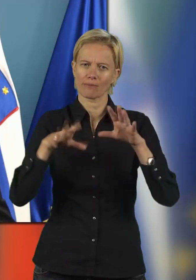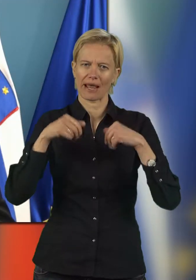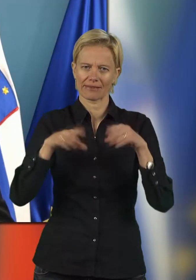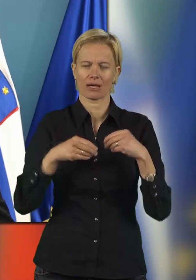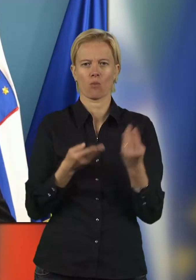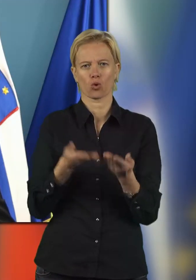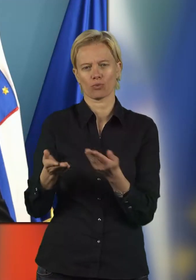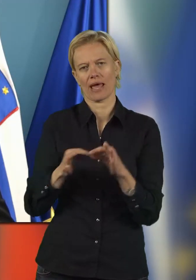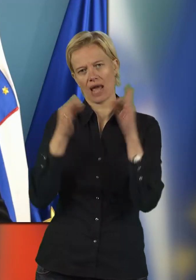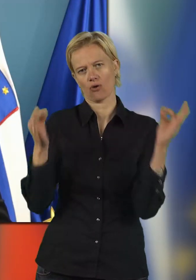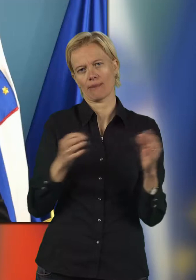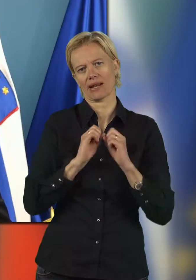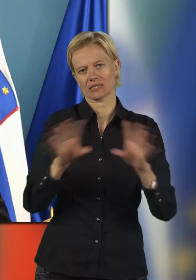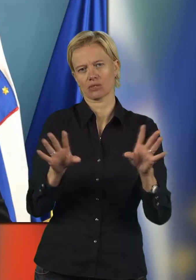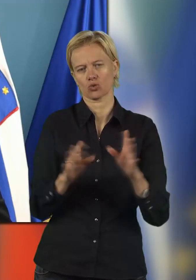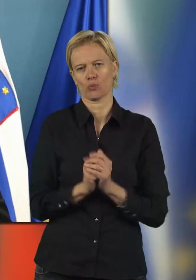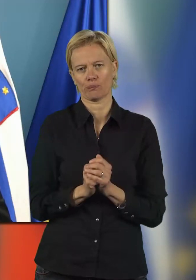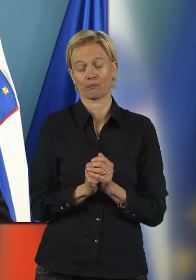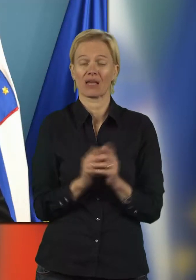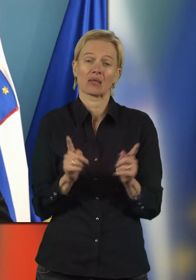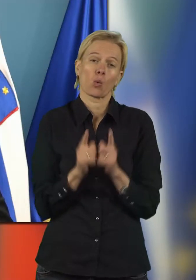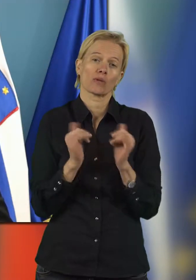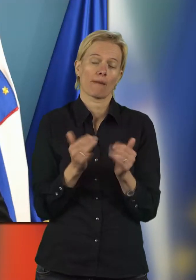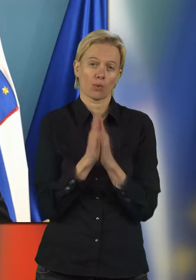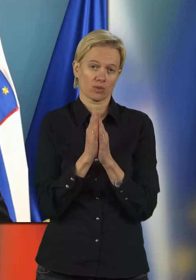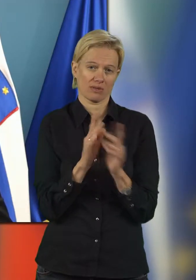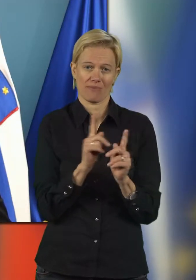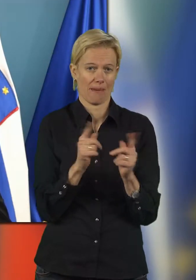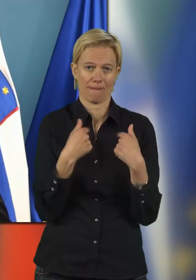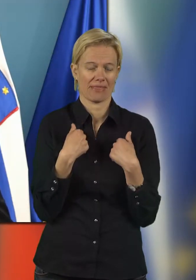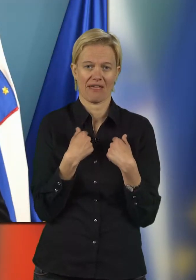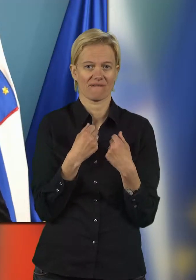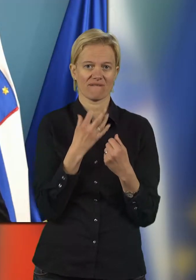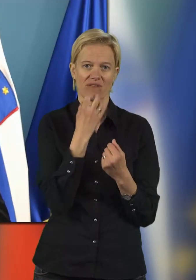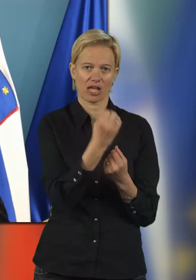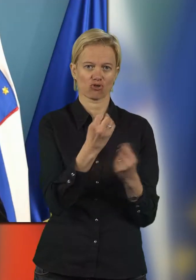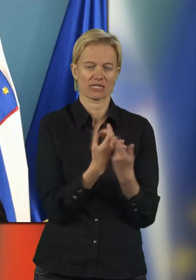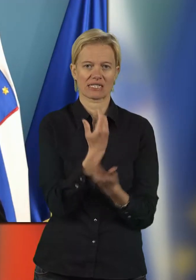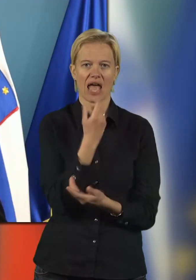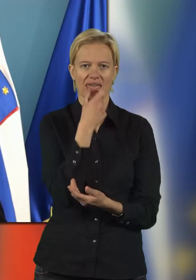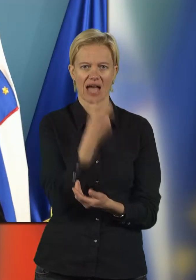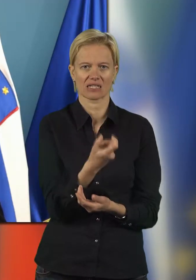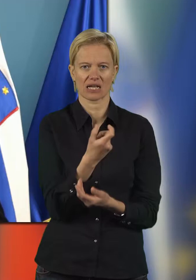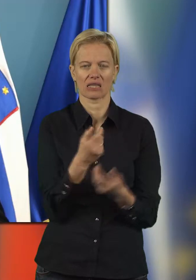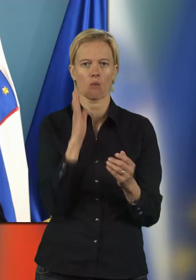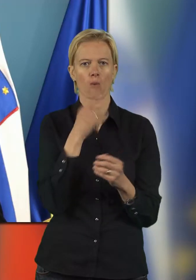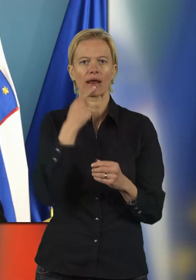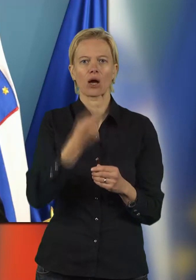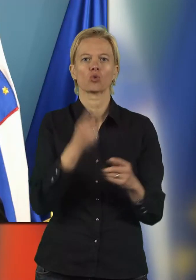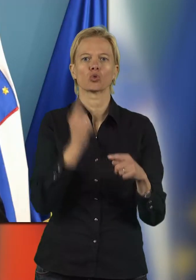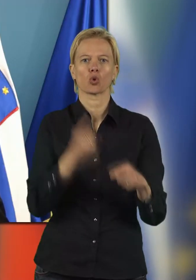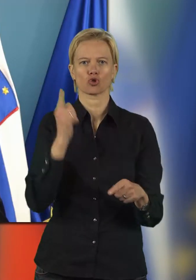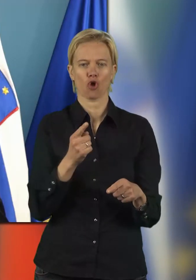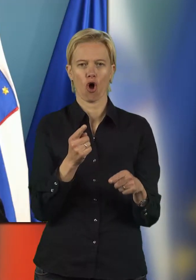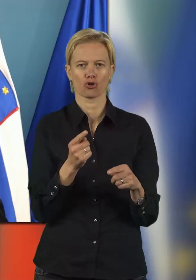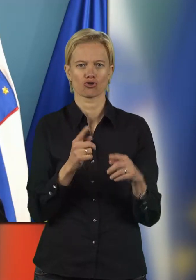na konkurenčnost prejetih ponudb na javnem razpisu. Tako da, prosim, ne me tukaj zdaj za jezik vleč, ne, da bi izrekel